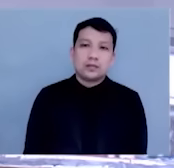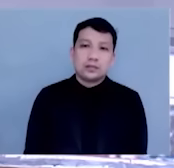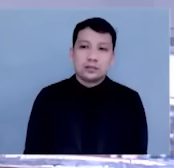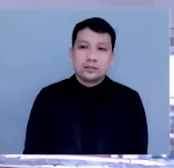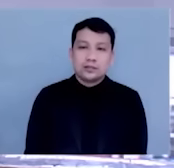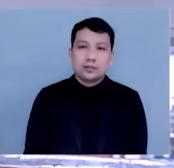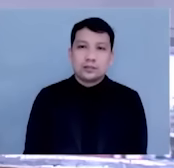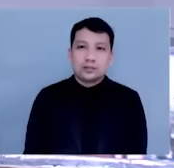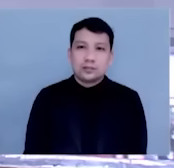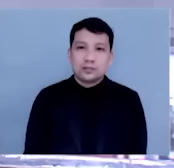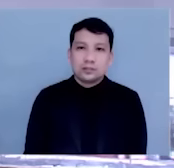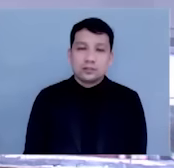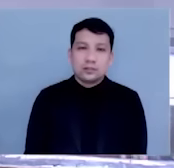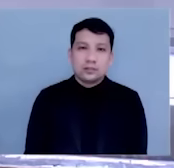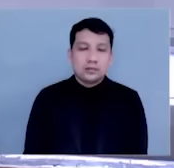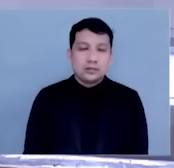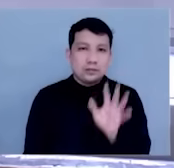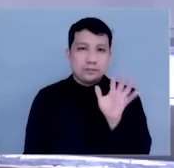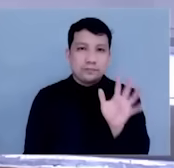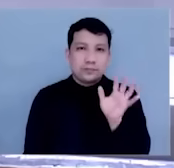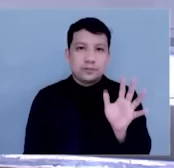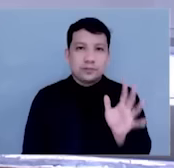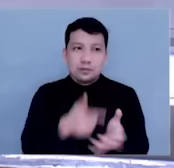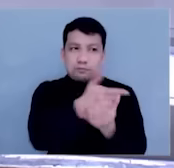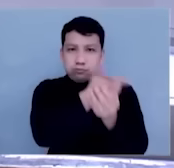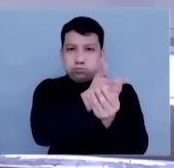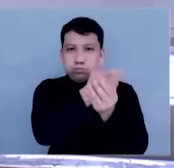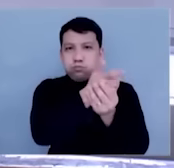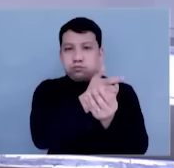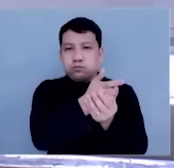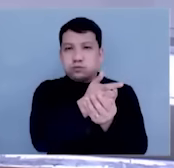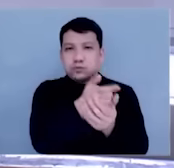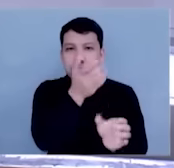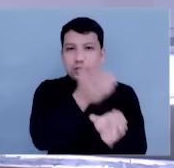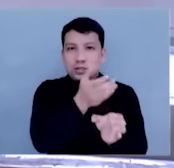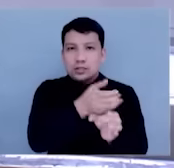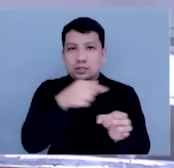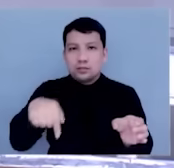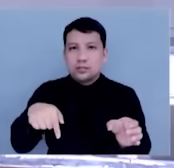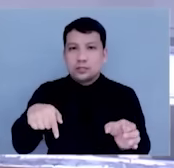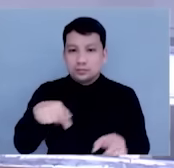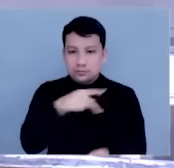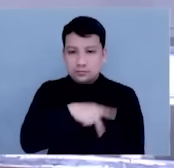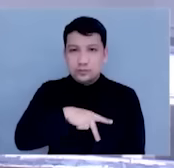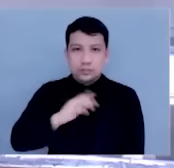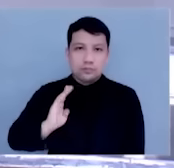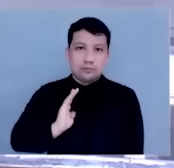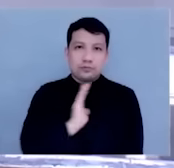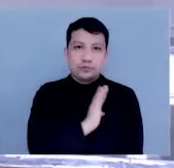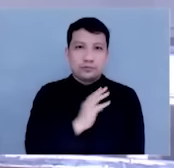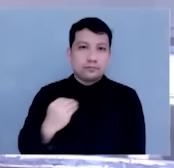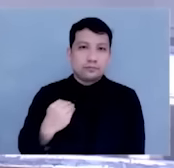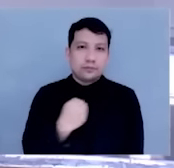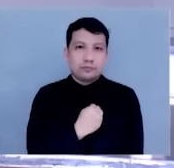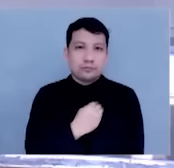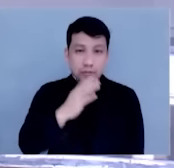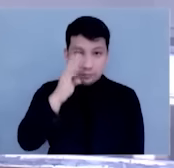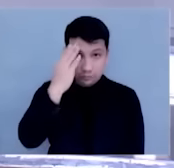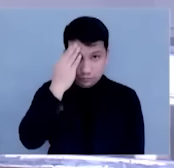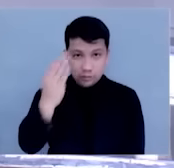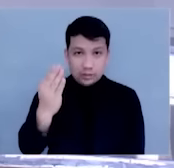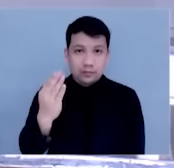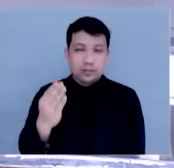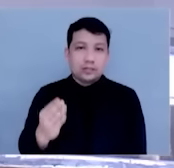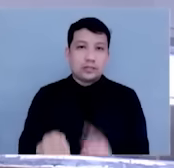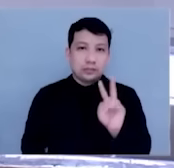beses pinagbabaril ang SUV na sakay ang isang provincial board member ng Bulacan. Dalawa ang patay kabilang ang